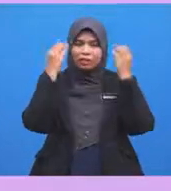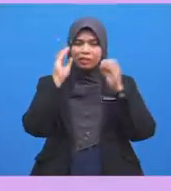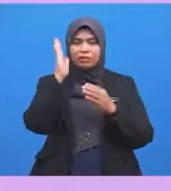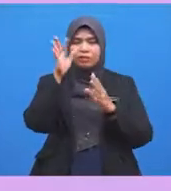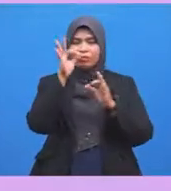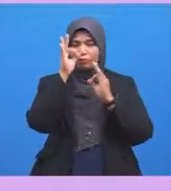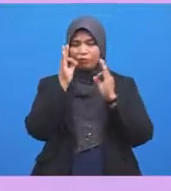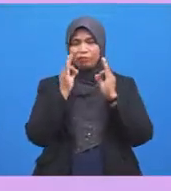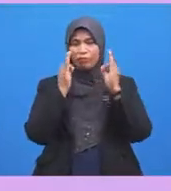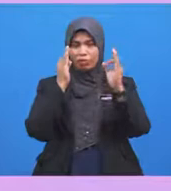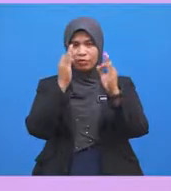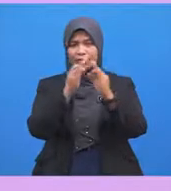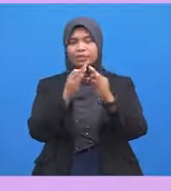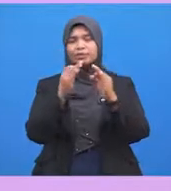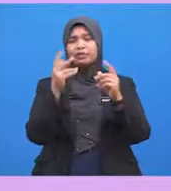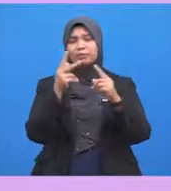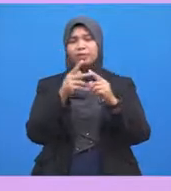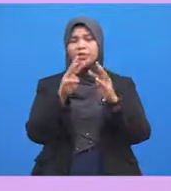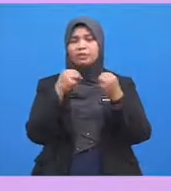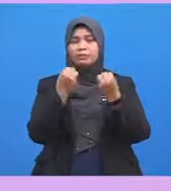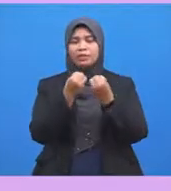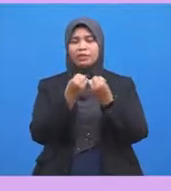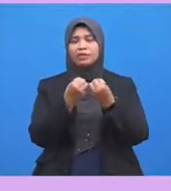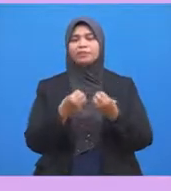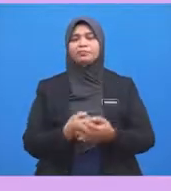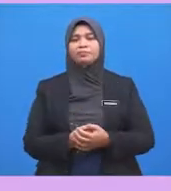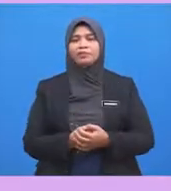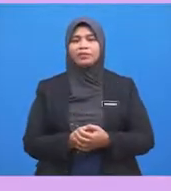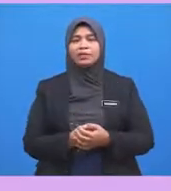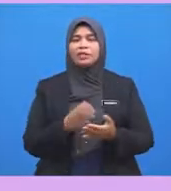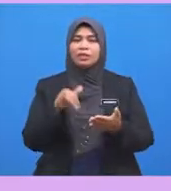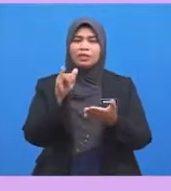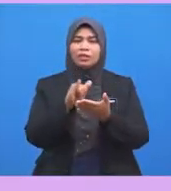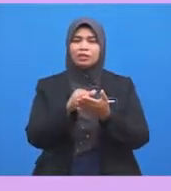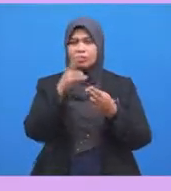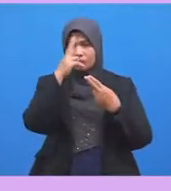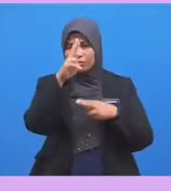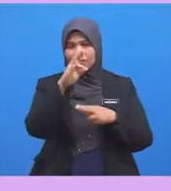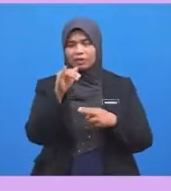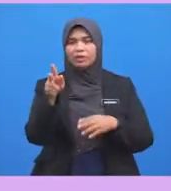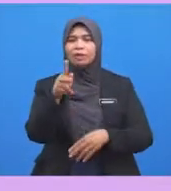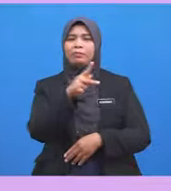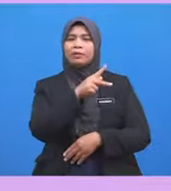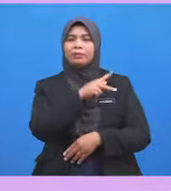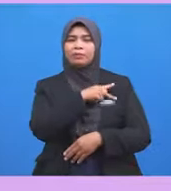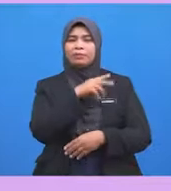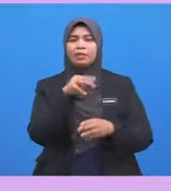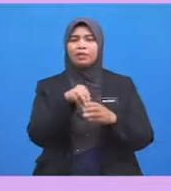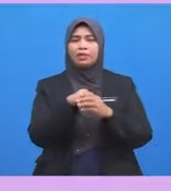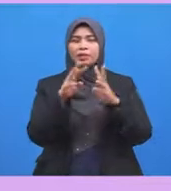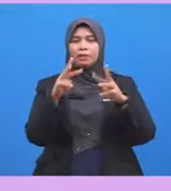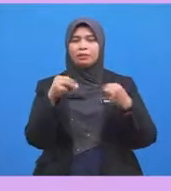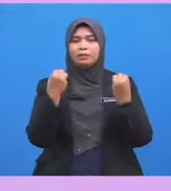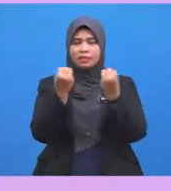kepada masyarakat setempat, iaitu menghormati pemimpin dalam